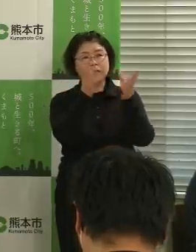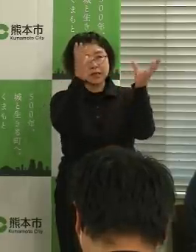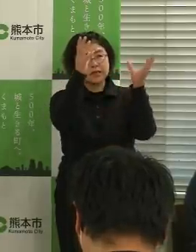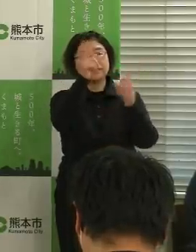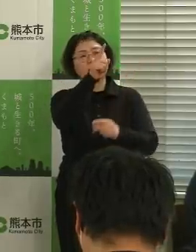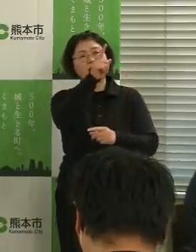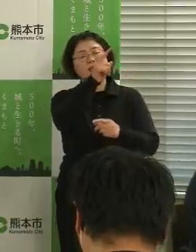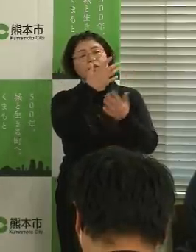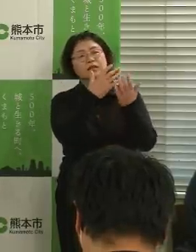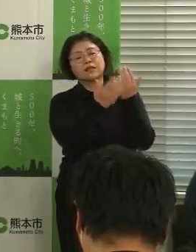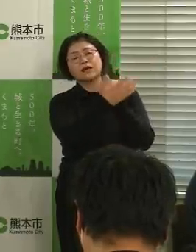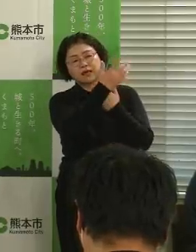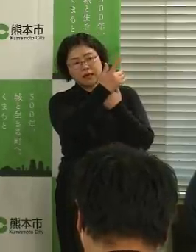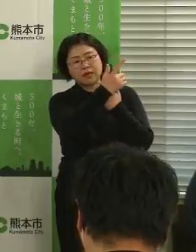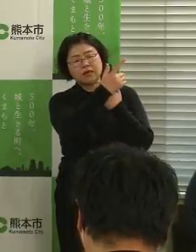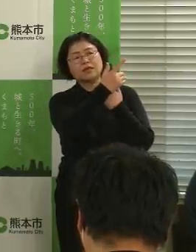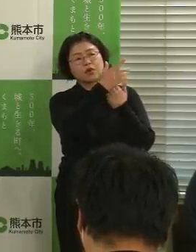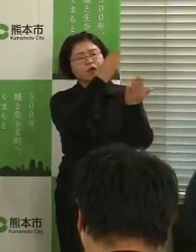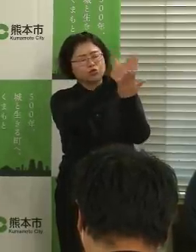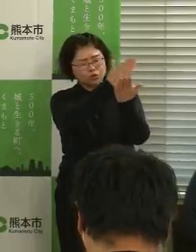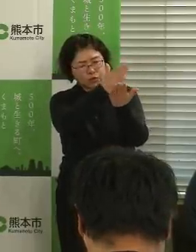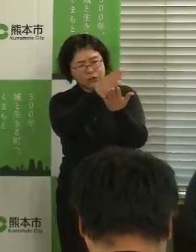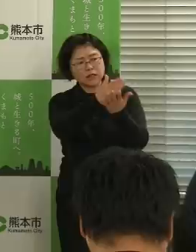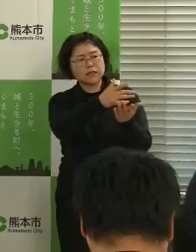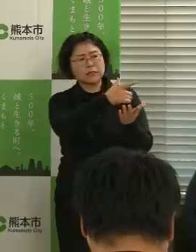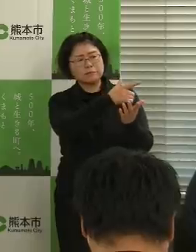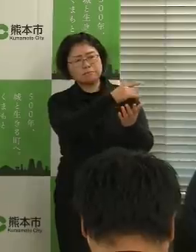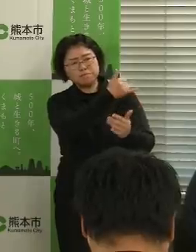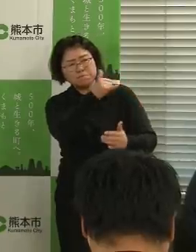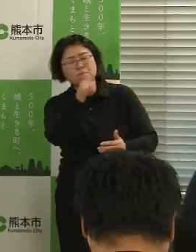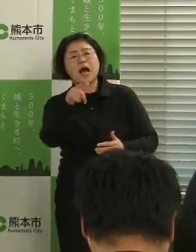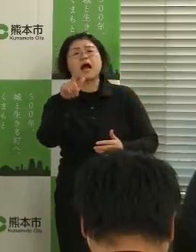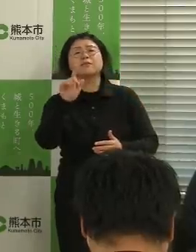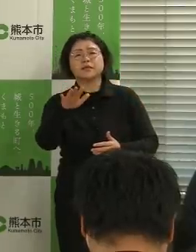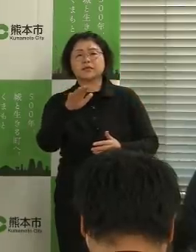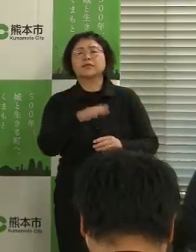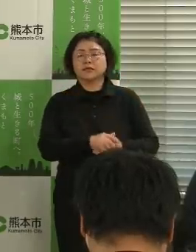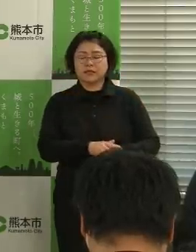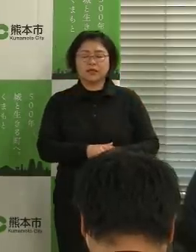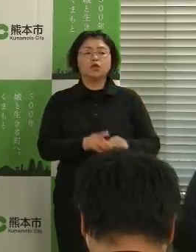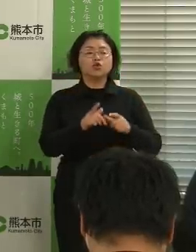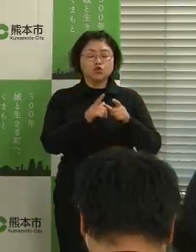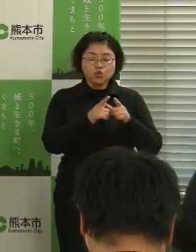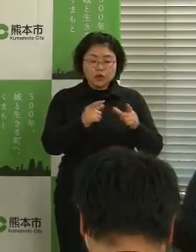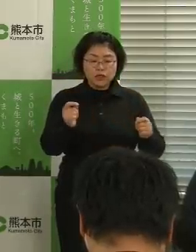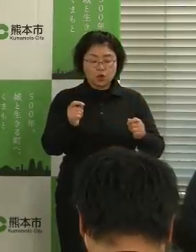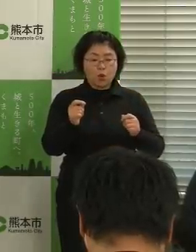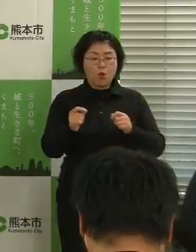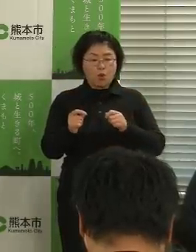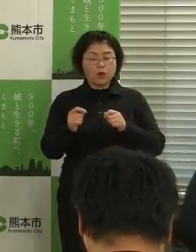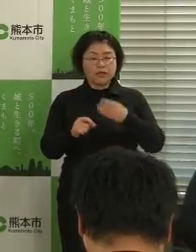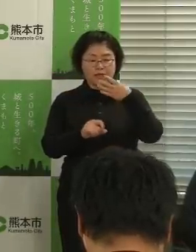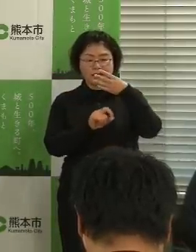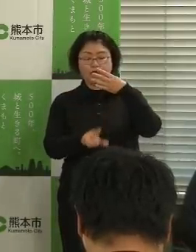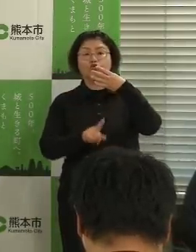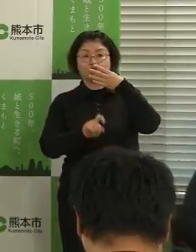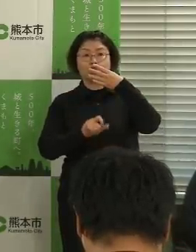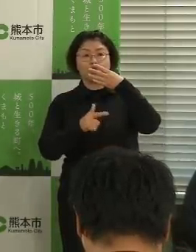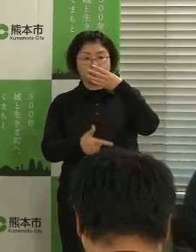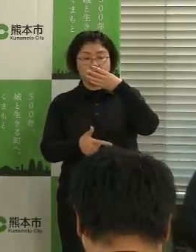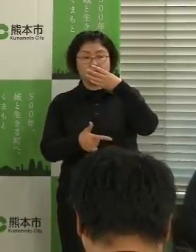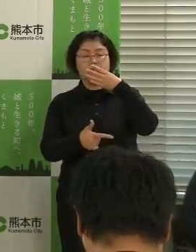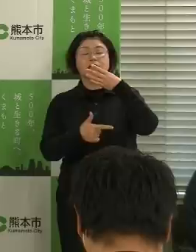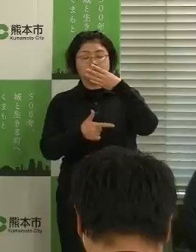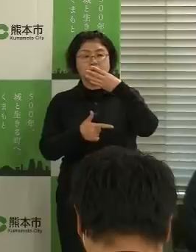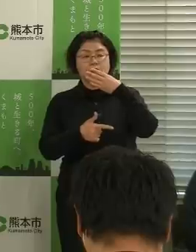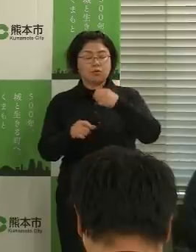止になっているというようなことで、特にこの4月16日の国の緊急事態宣言が発出された後